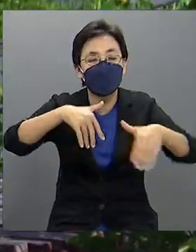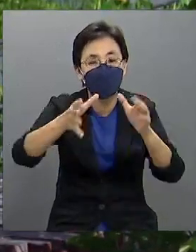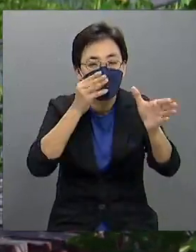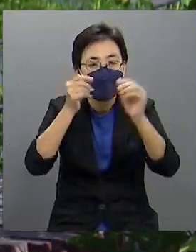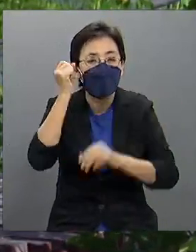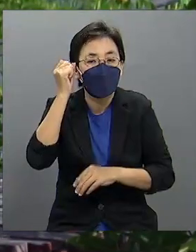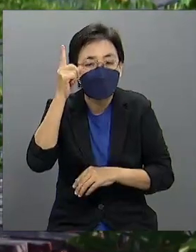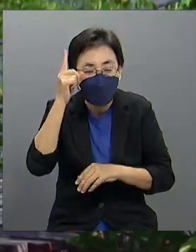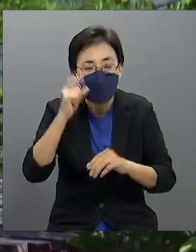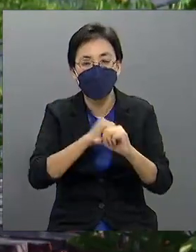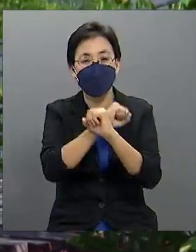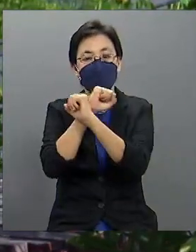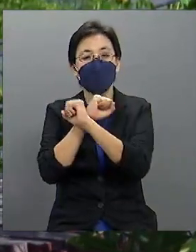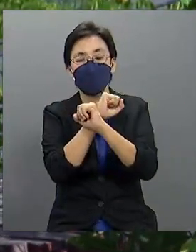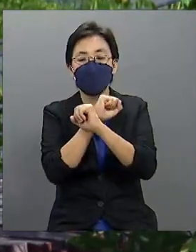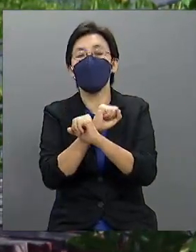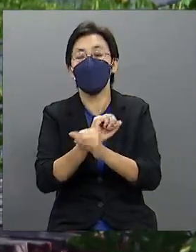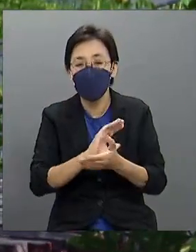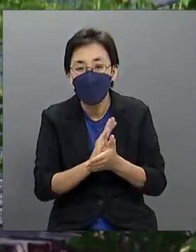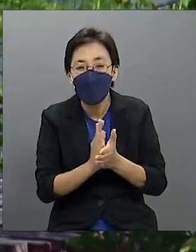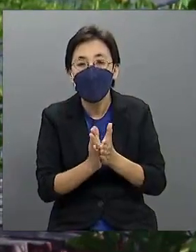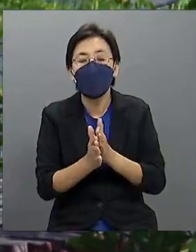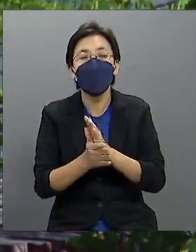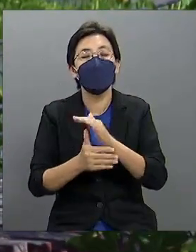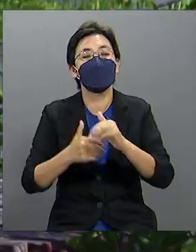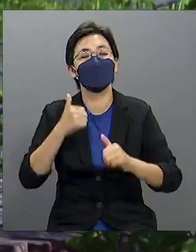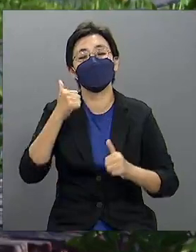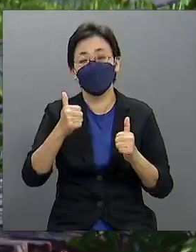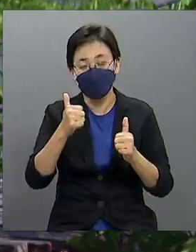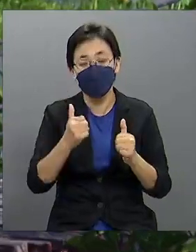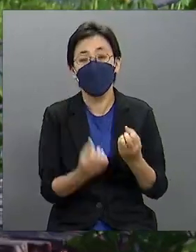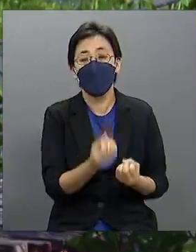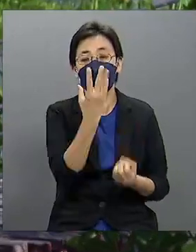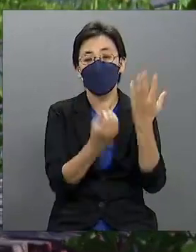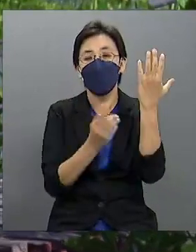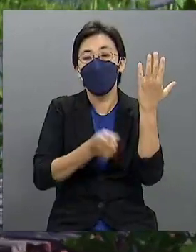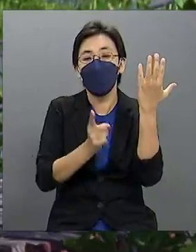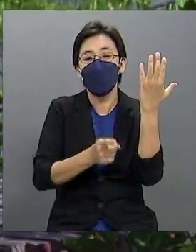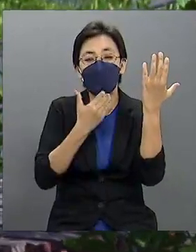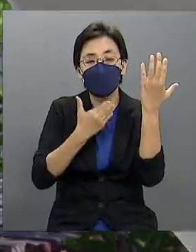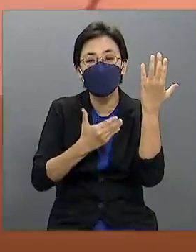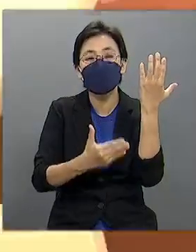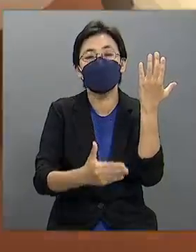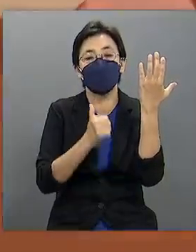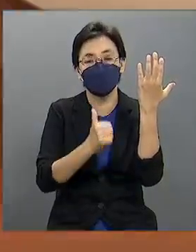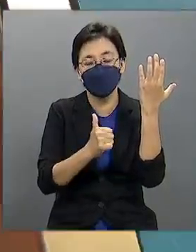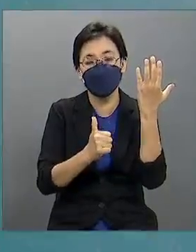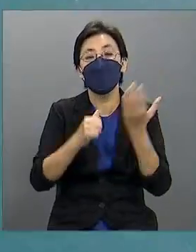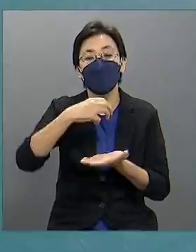ห่วงแหนและฝื้ฟูอันนำไปสู่การอนุรักษป่าชัยเลนอย่างยงยืนถ้าพรอมแล้วไปตดตามไดกเลยค่ะ